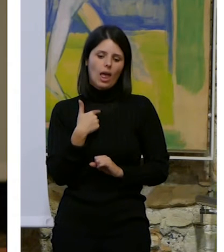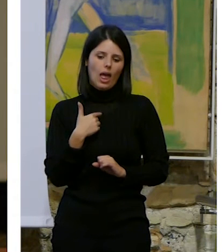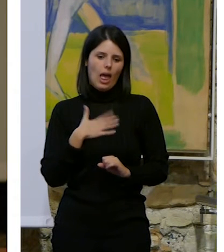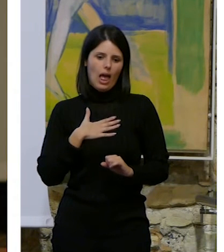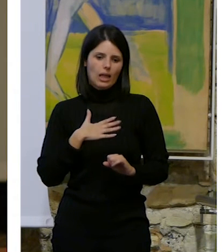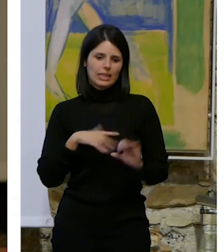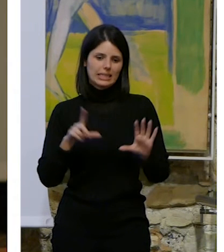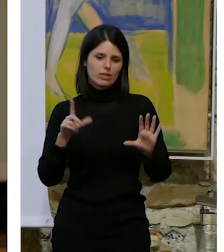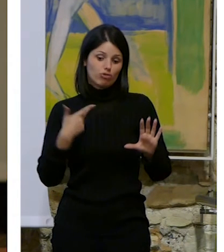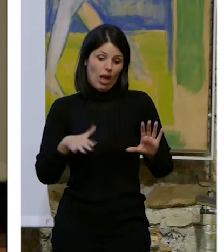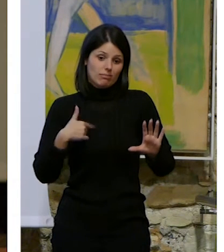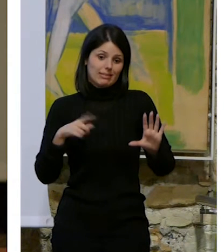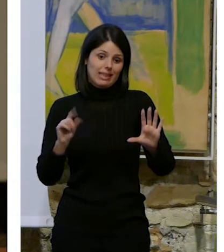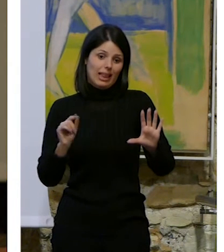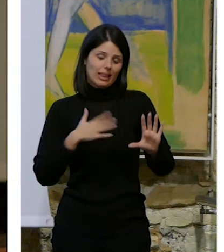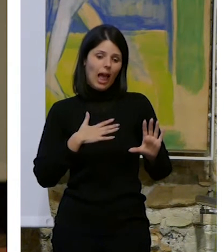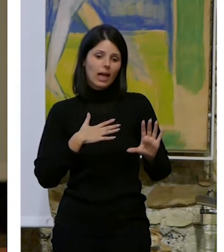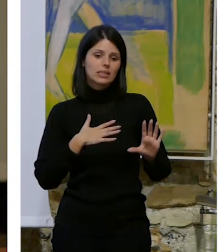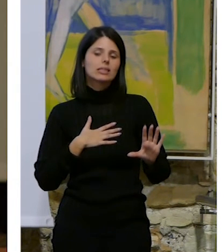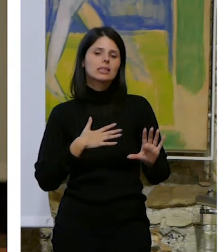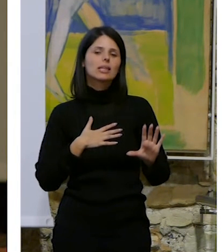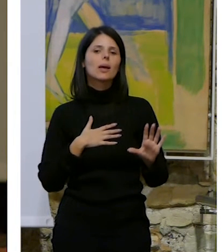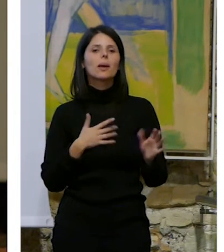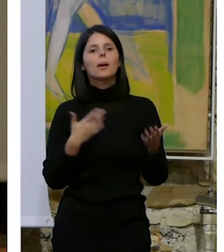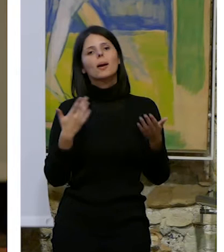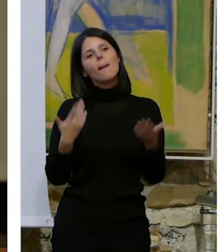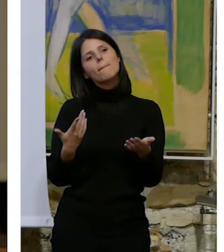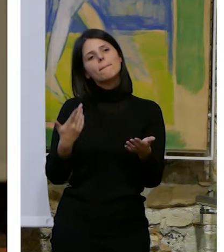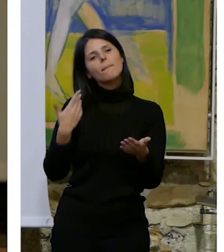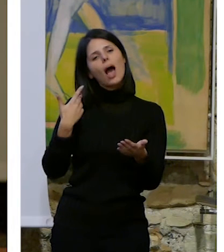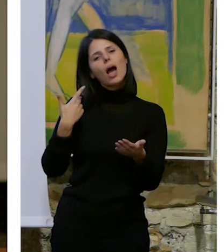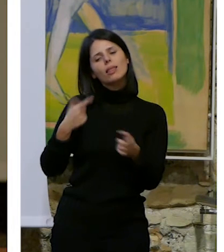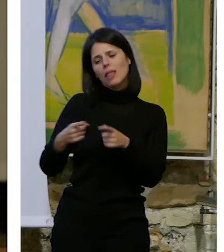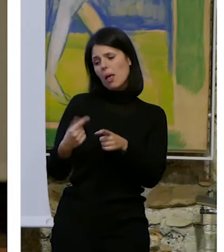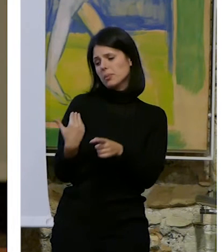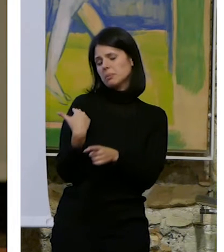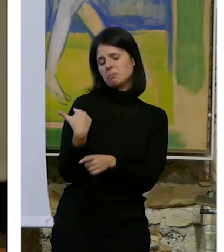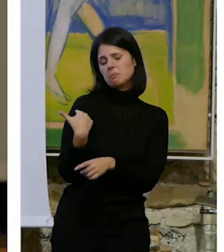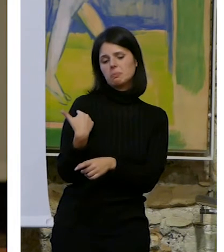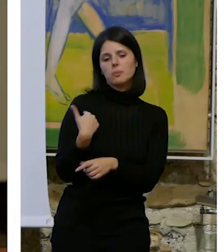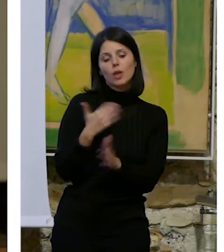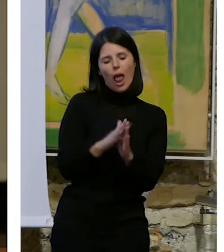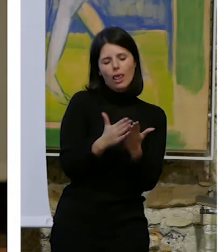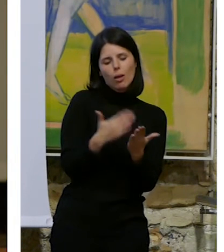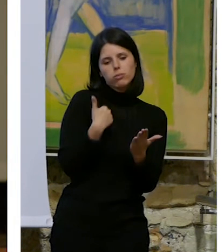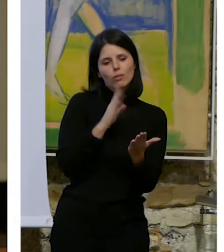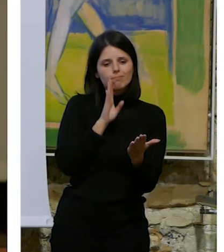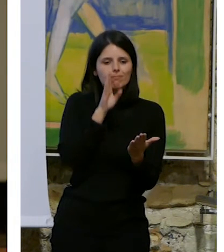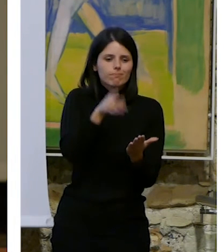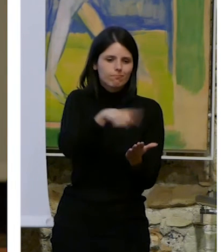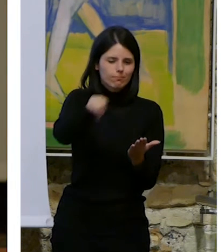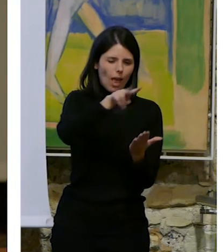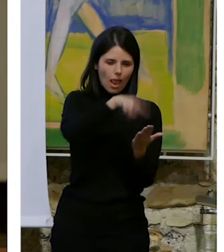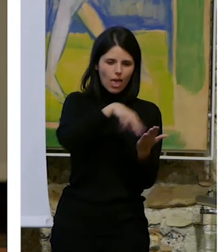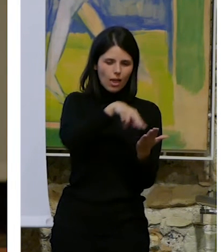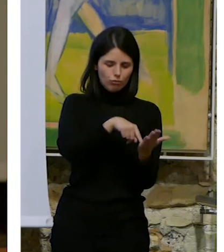quindi mi rimane. E arriviamo ai tempi recenti, c'è un libro che vi suggerirei di leggere, sono